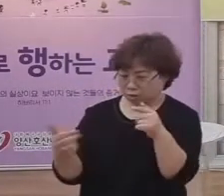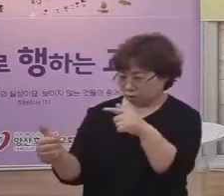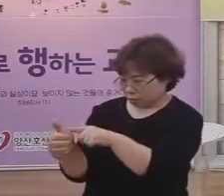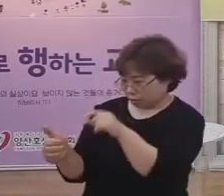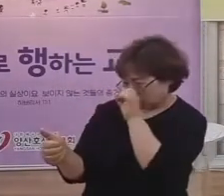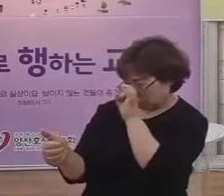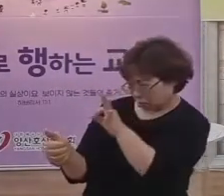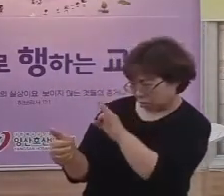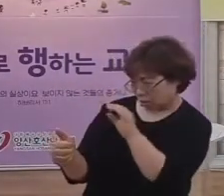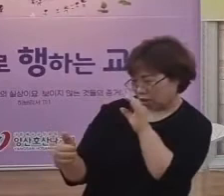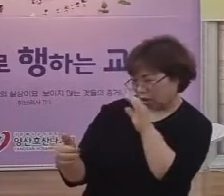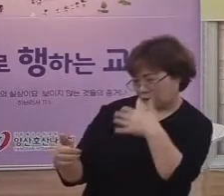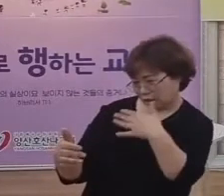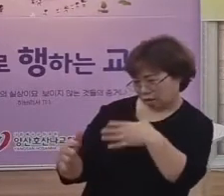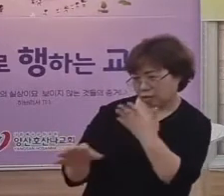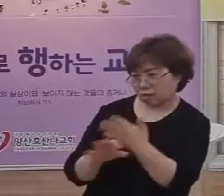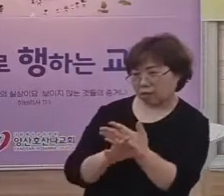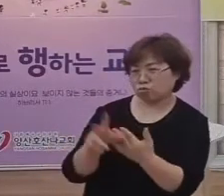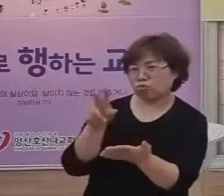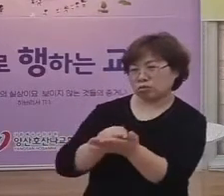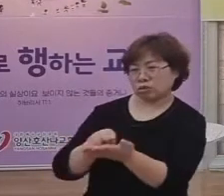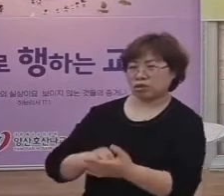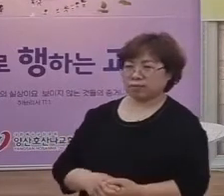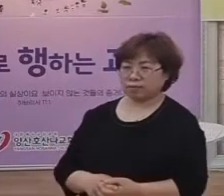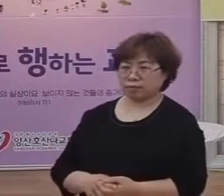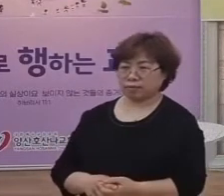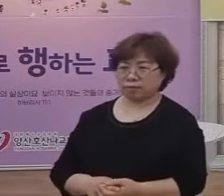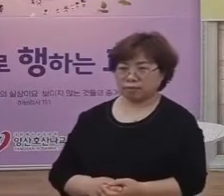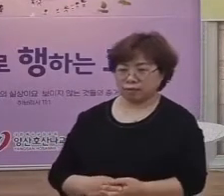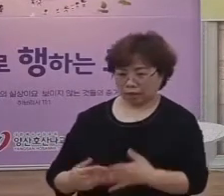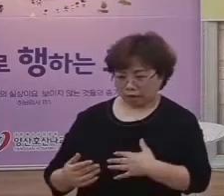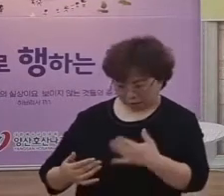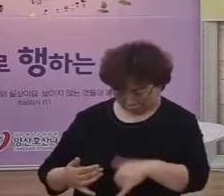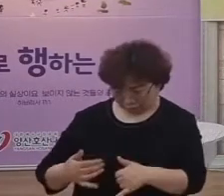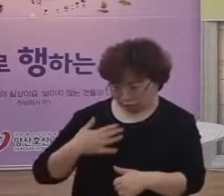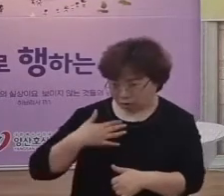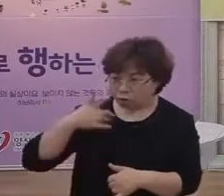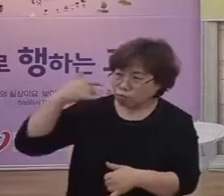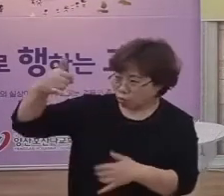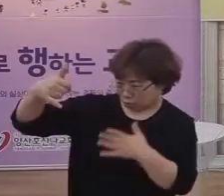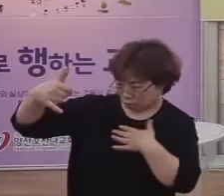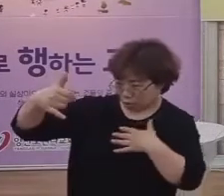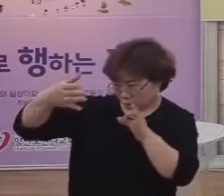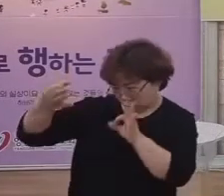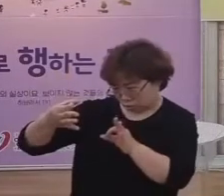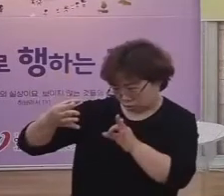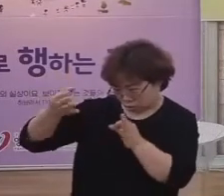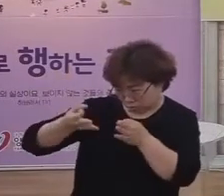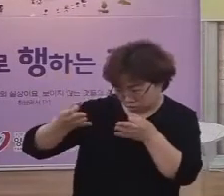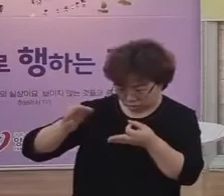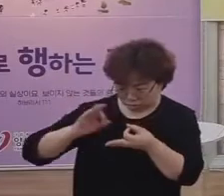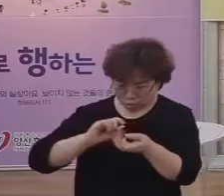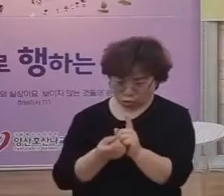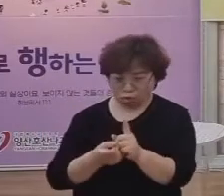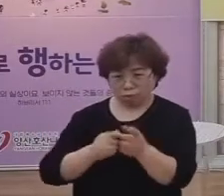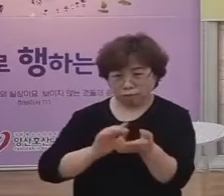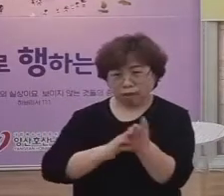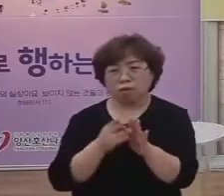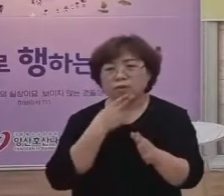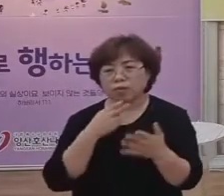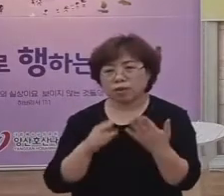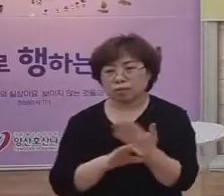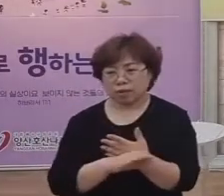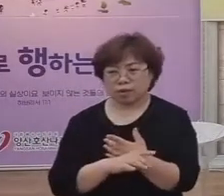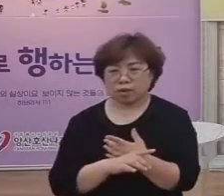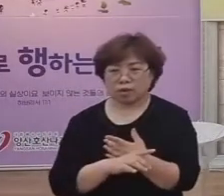자식이 볼 때 우리 아빠 똑같은데요? 이러면 끝이에요. 근데 진짜 여러분, 삶이 바뀌잖아요.